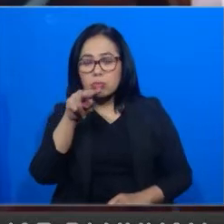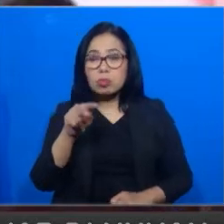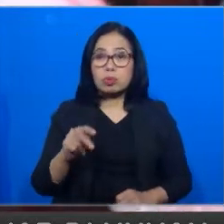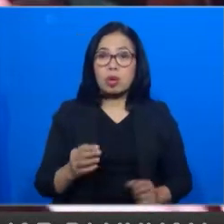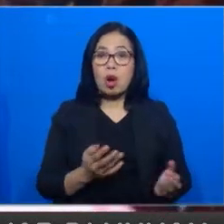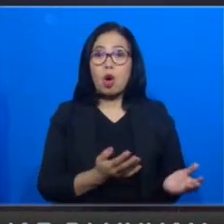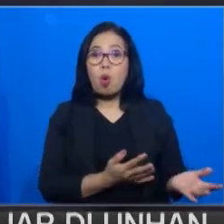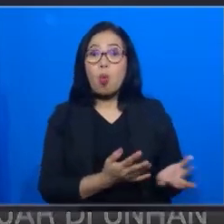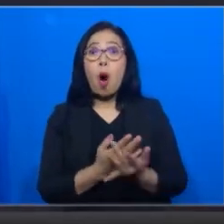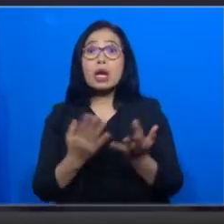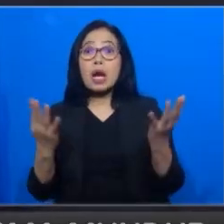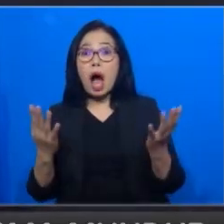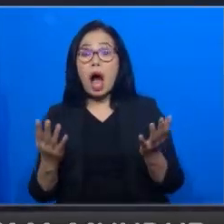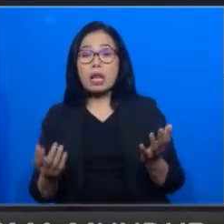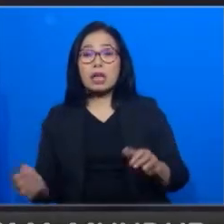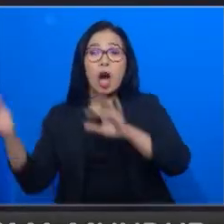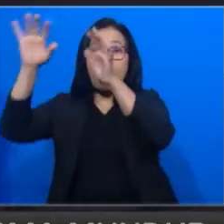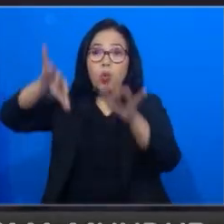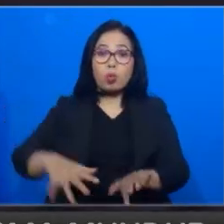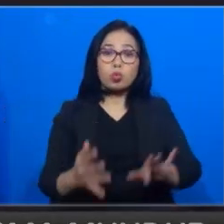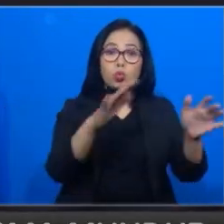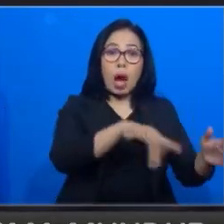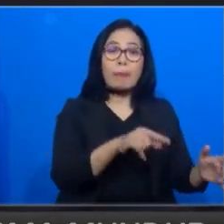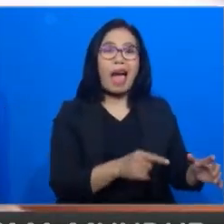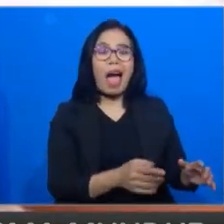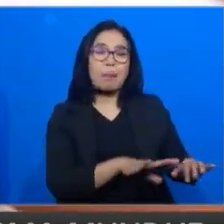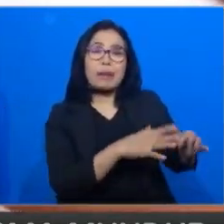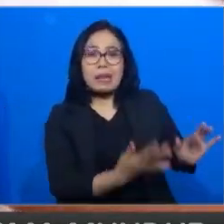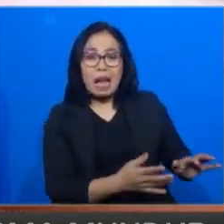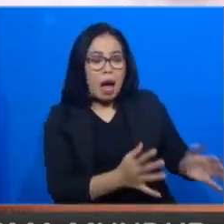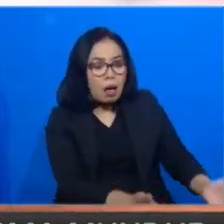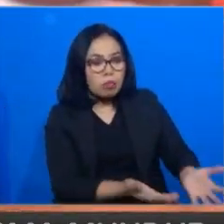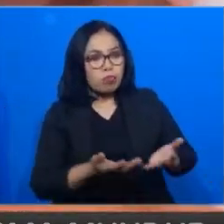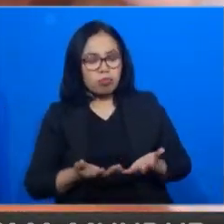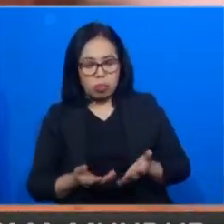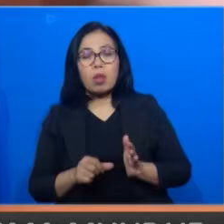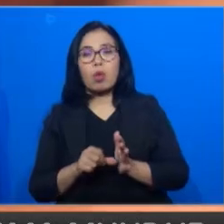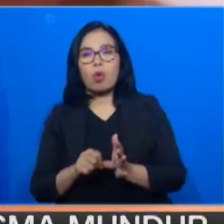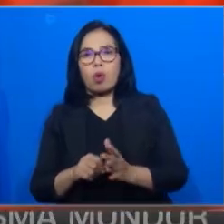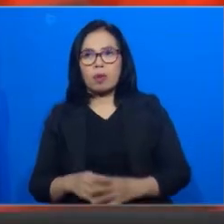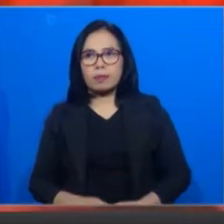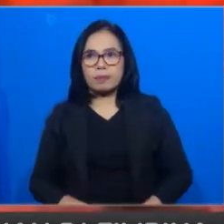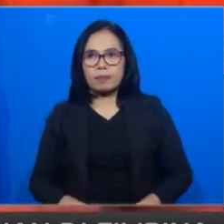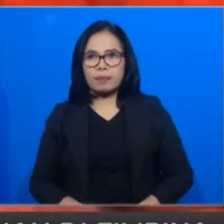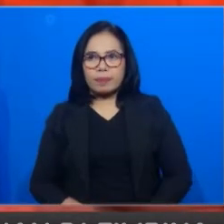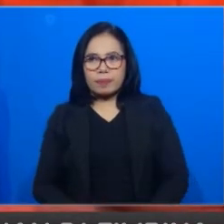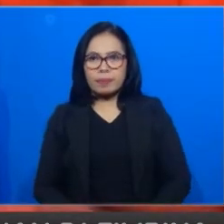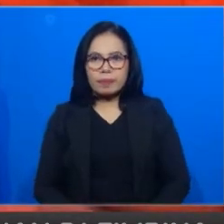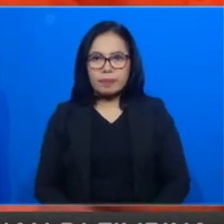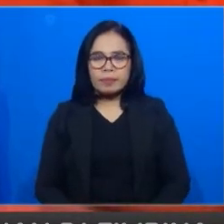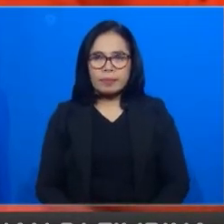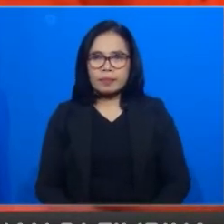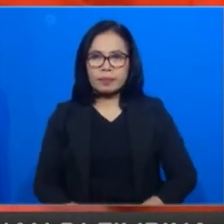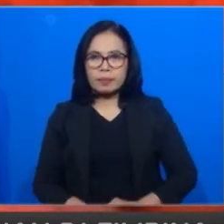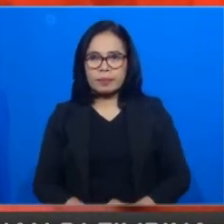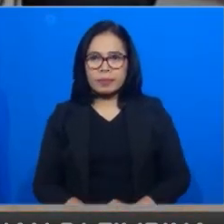tersapu tsunami. Simulasi ini merupakan rangkaian penanganan darurat potensi megatrust yang digelar oleh Badan Nasional Penanggulangan